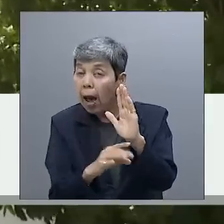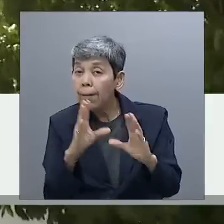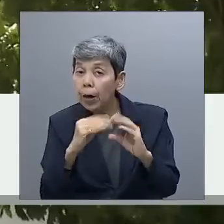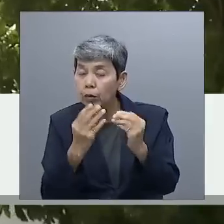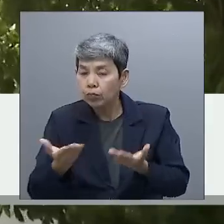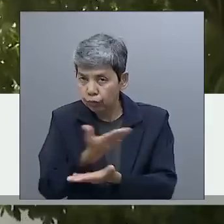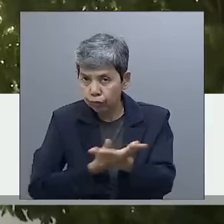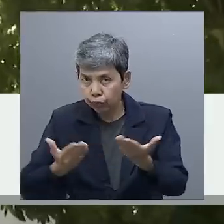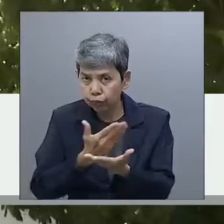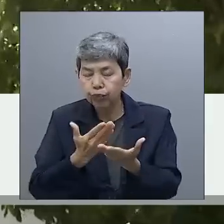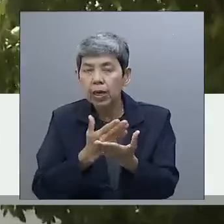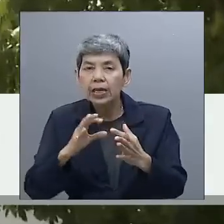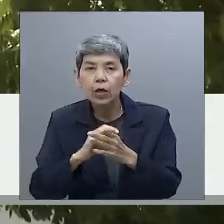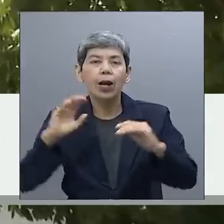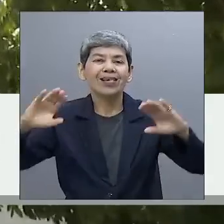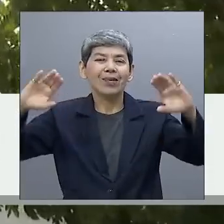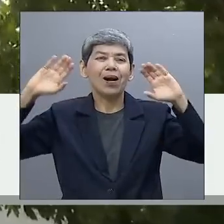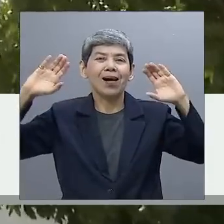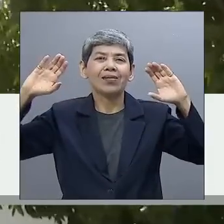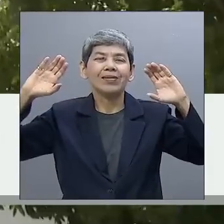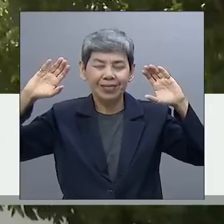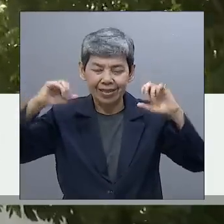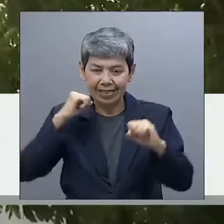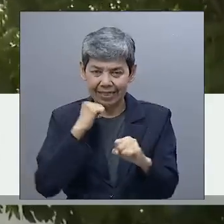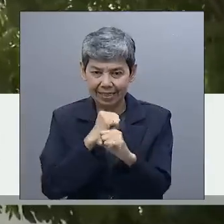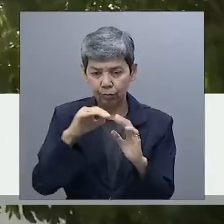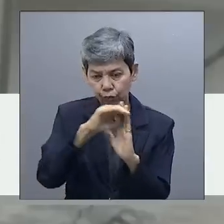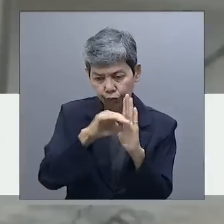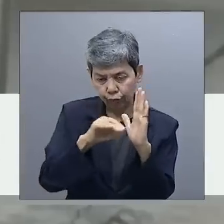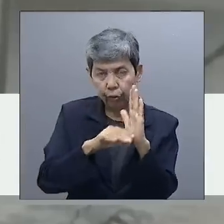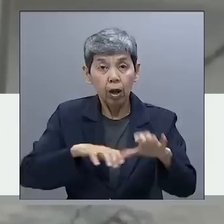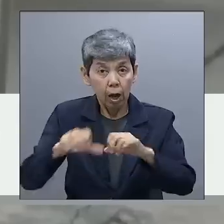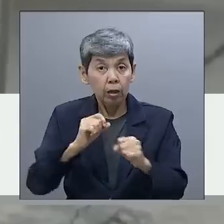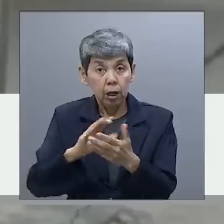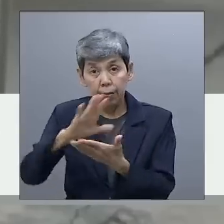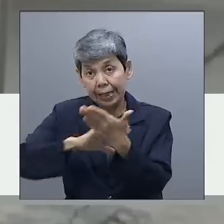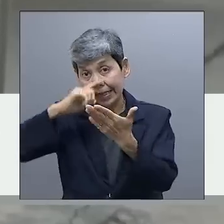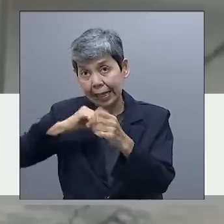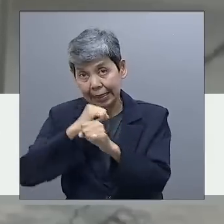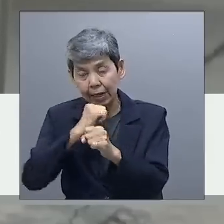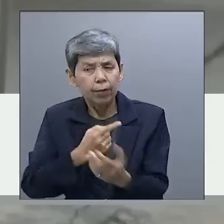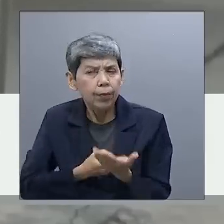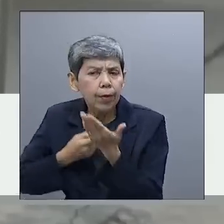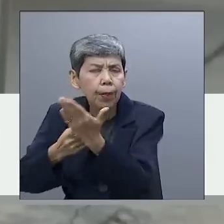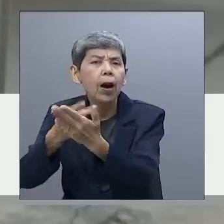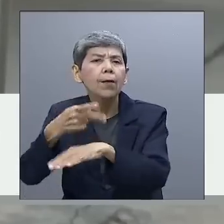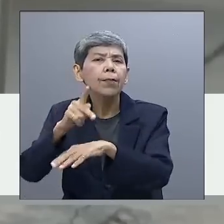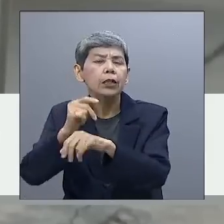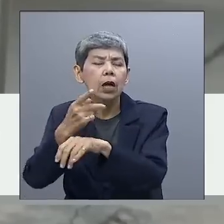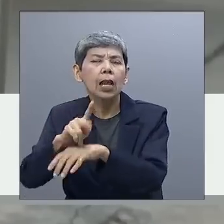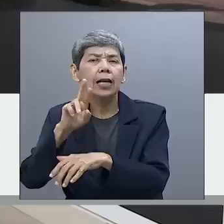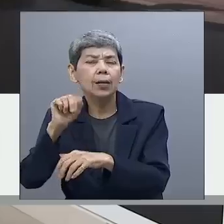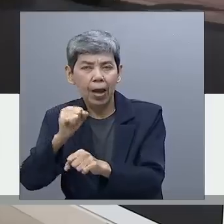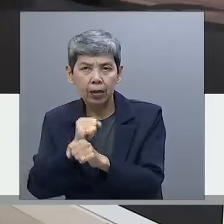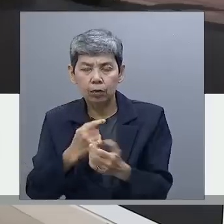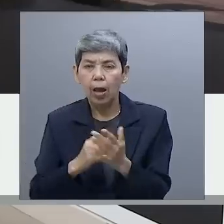ถกเรื่องของความคืบหน้าจัดตั้งรัฐบาลไม่ว่าจะเป็นการจัดทำนโยบายบริหารประเทศที่จะแถลงต่อรัฐสภาการมอบหมายภารกิ